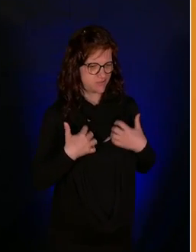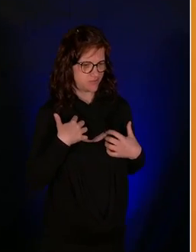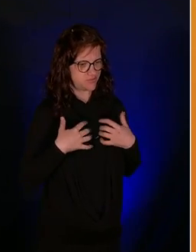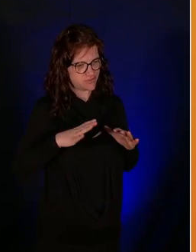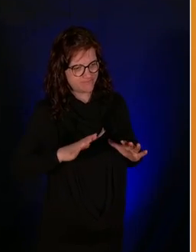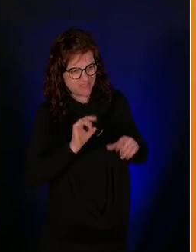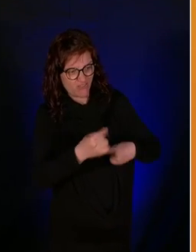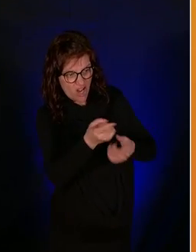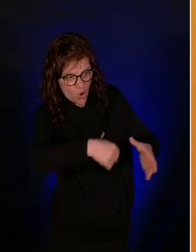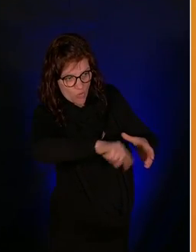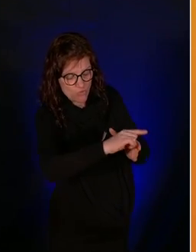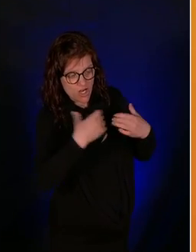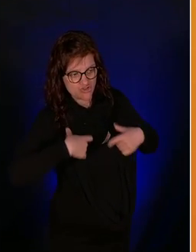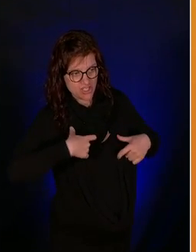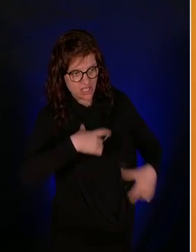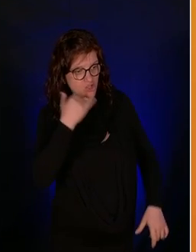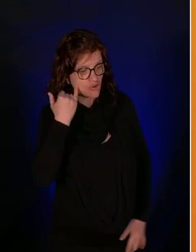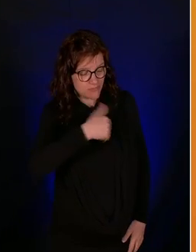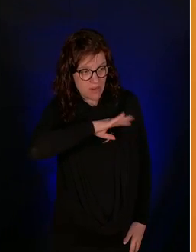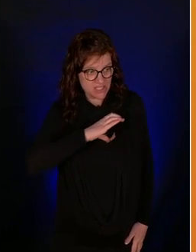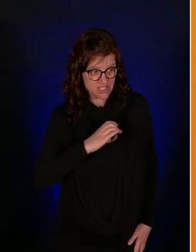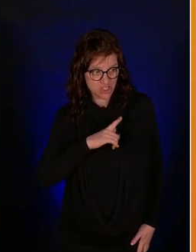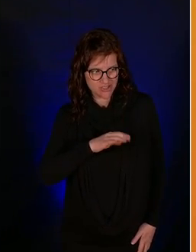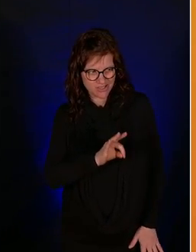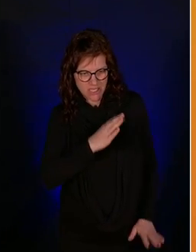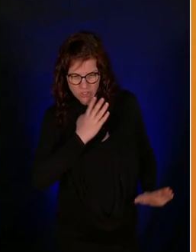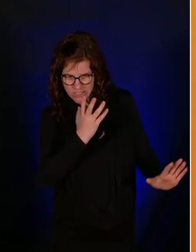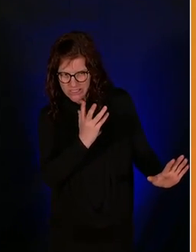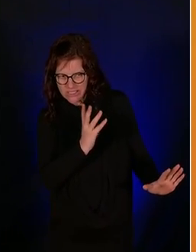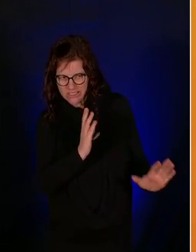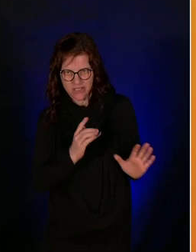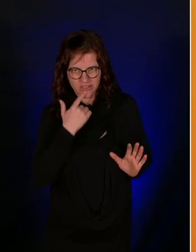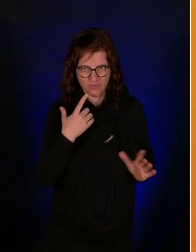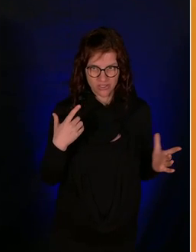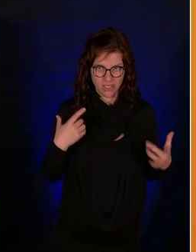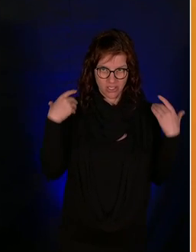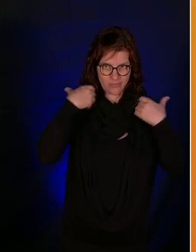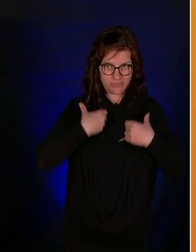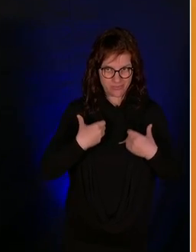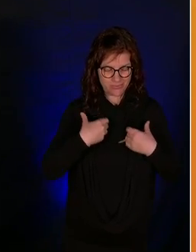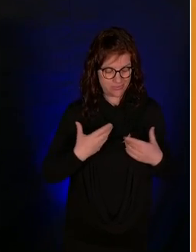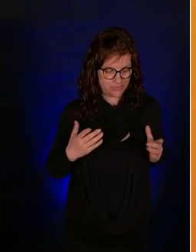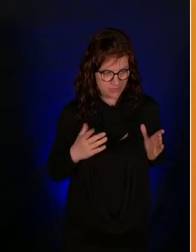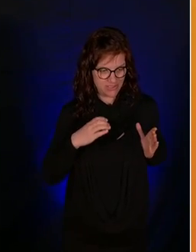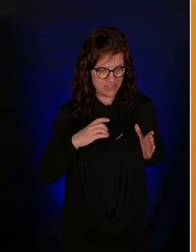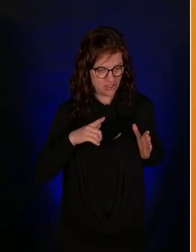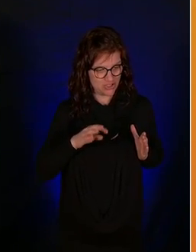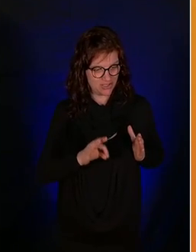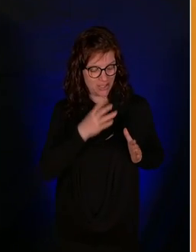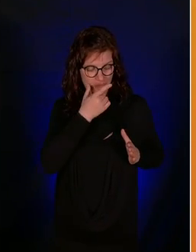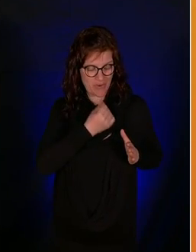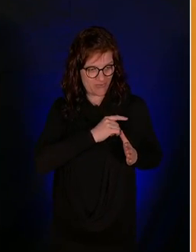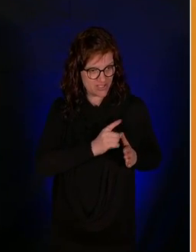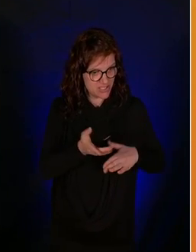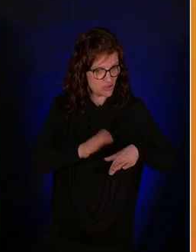qu'effectivement, j'étais de la CGT. Et qu'aller son chasuble CGT, c'est pas toujours évident au départ. Et puis sur